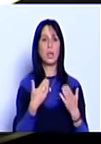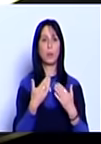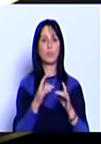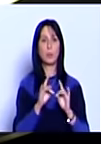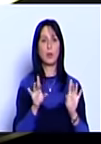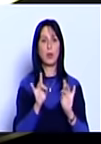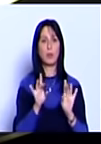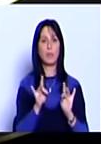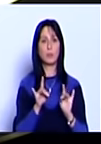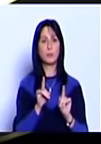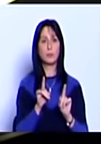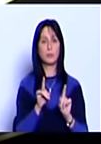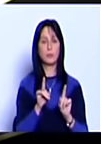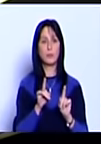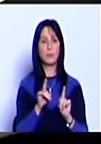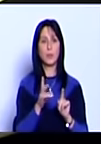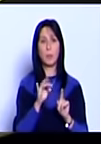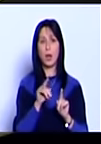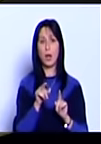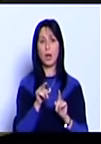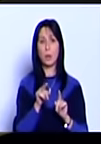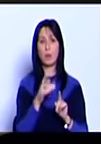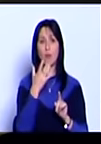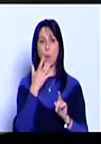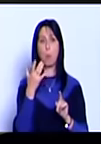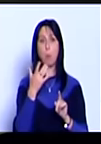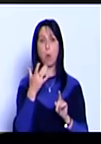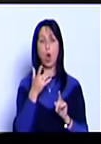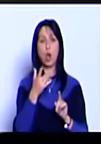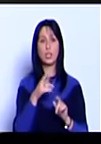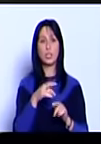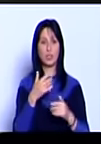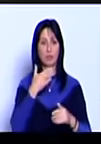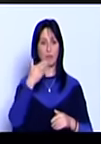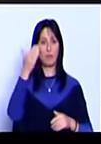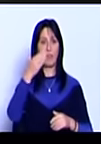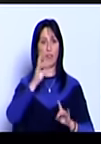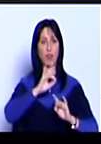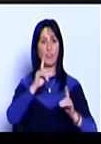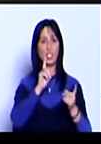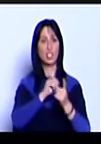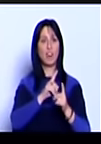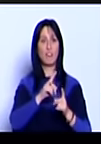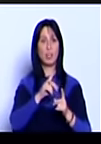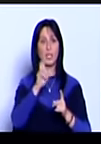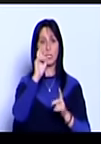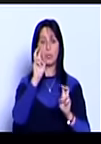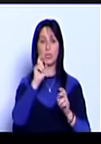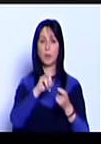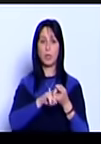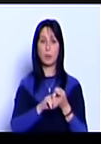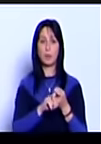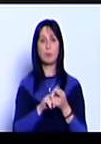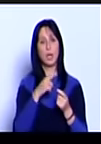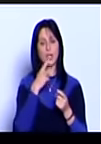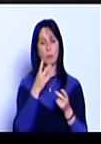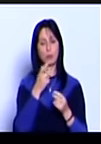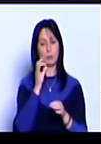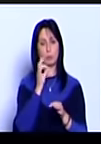აღიქვა დამოკიდებულებად აღიქმებოდეს, მაგრამ პოლიტიკურ რანგში როცა ადის და საზოგადო სახელმწიფოებრივ თემებს ეხება, რა თქმა